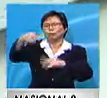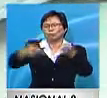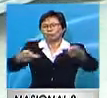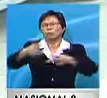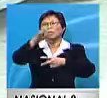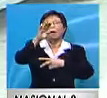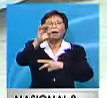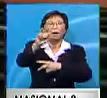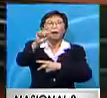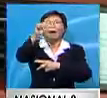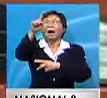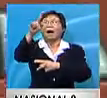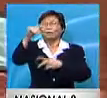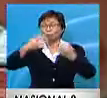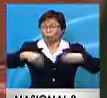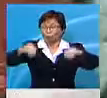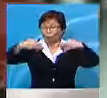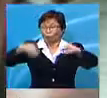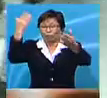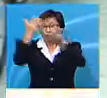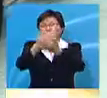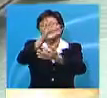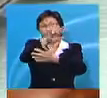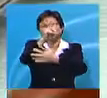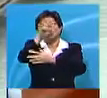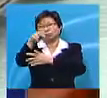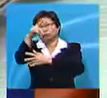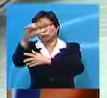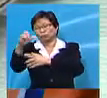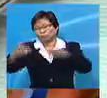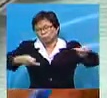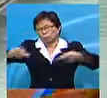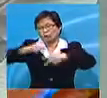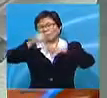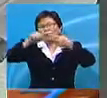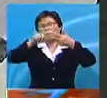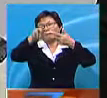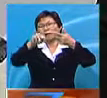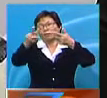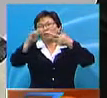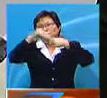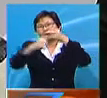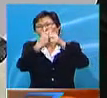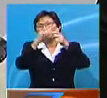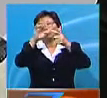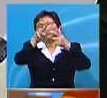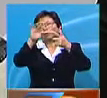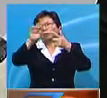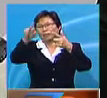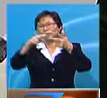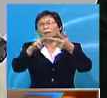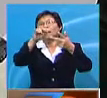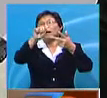model terlaris dengan angka jualan mencecah 51,100 unit diikuti myvi pada 28,000 unit dan